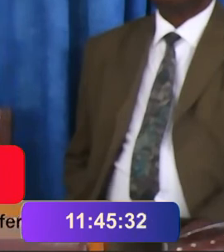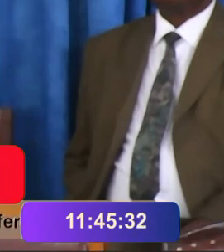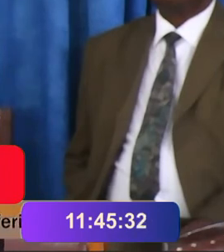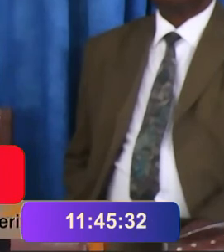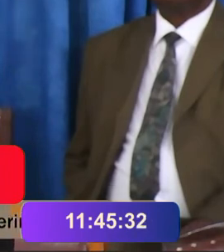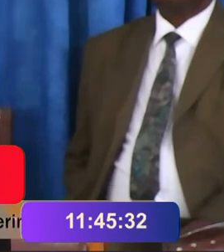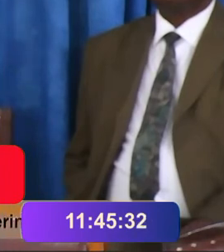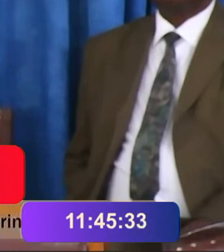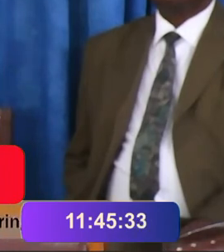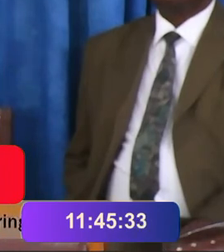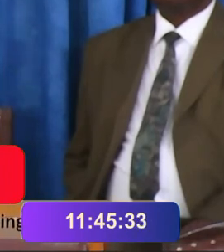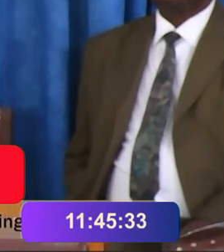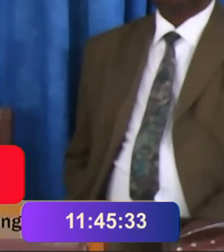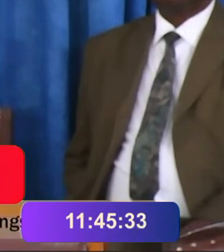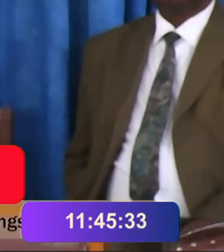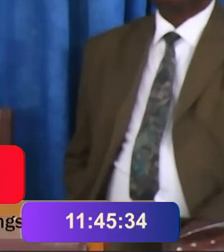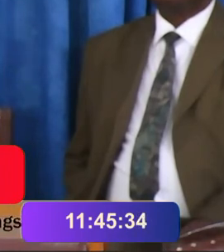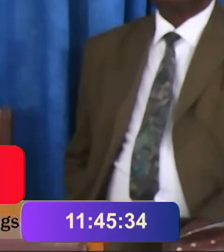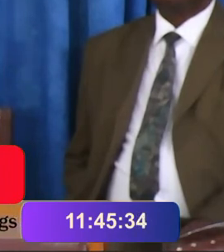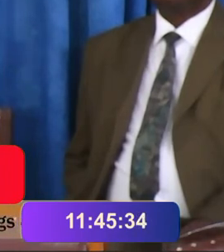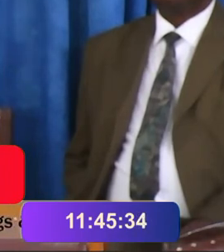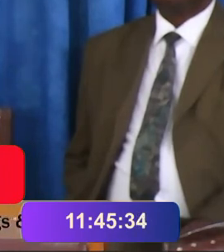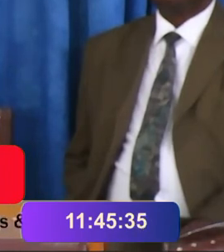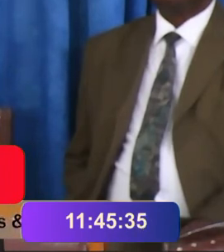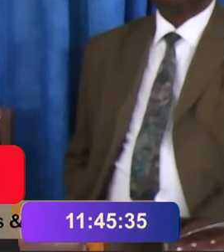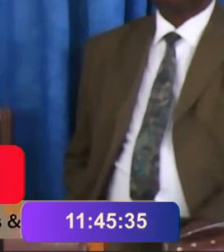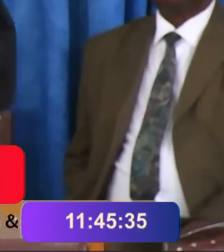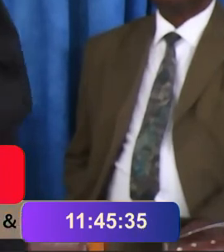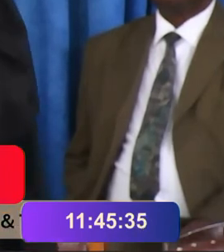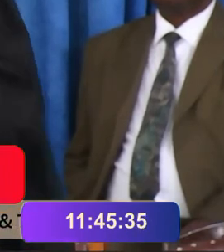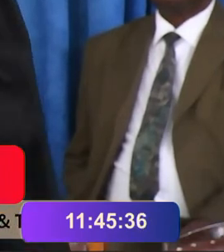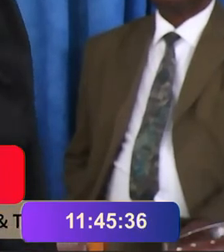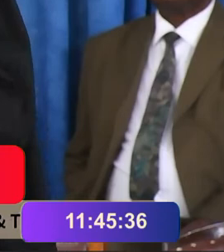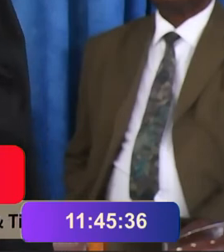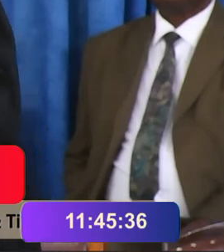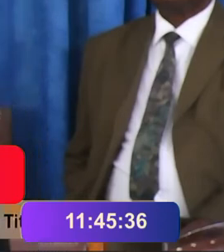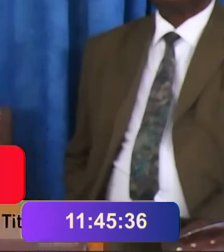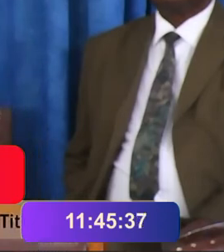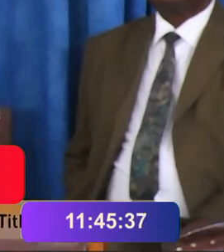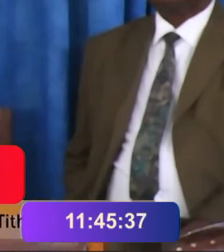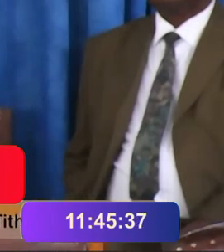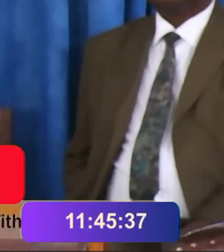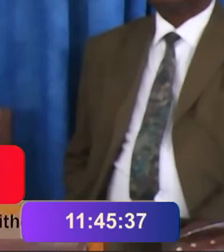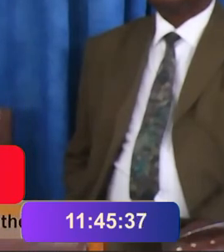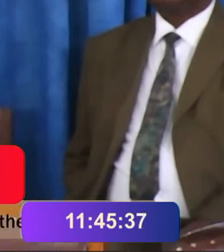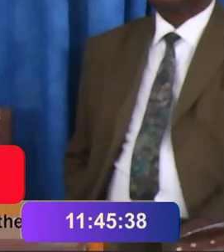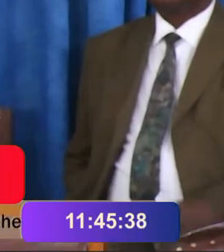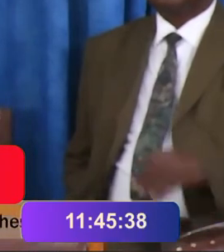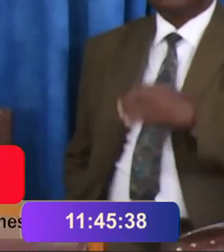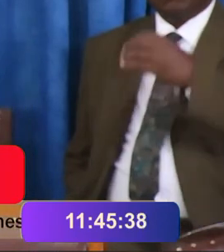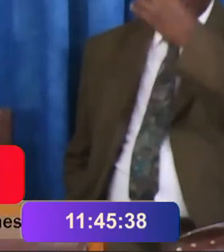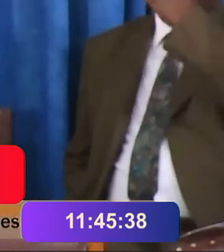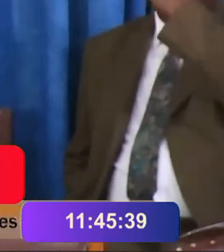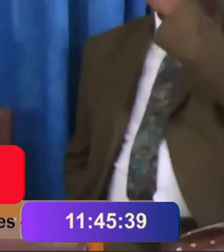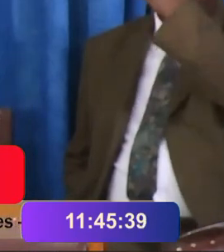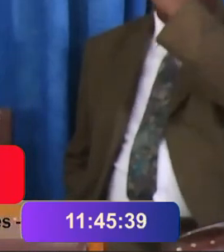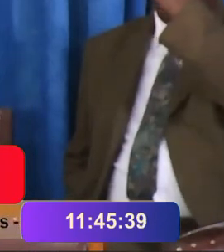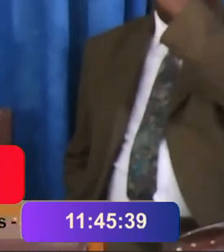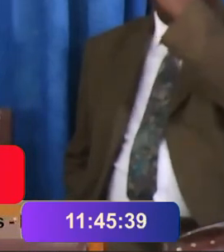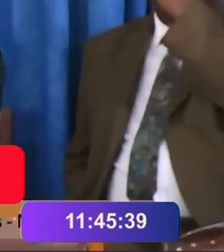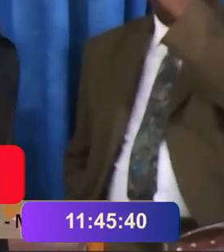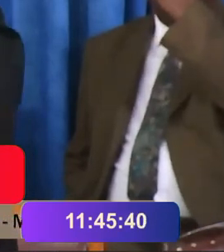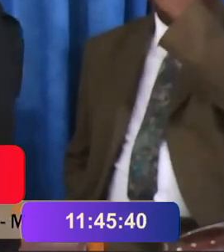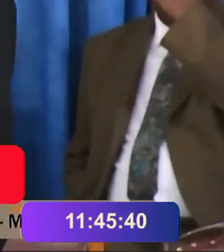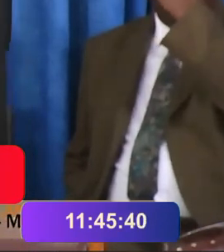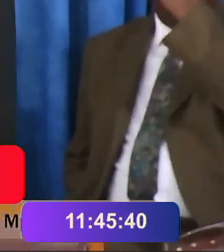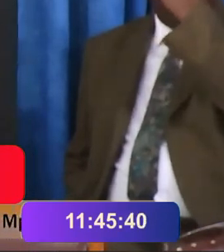sababu aliwapatia watu matumaini. He was a hope giver. Walimshangilia kwa sababu alituliza